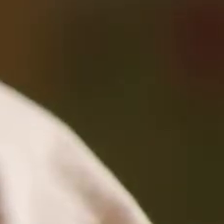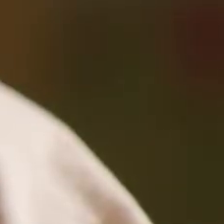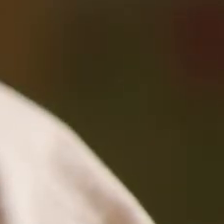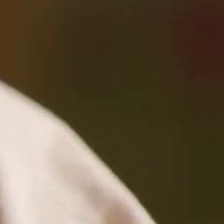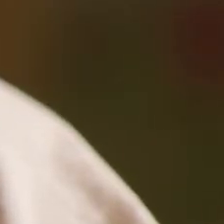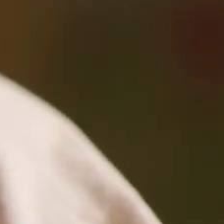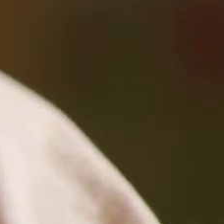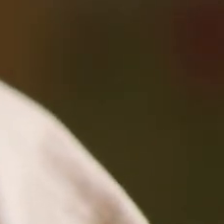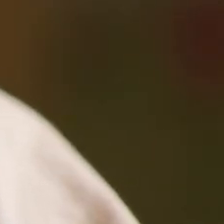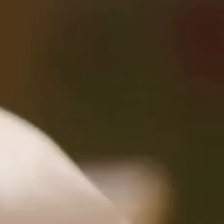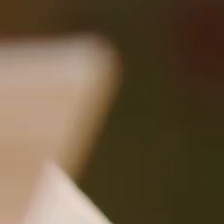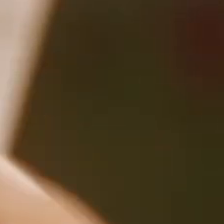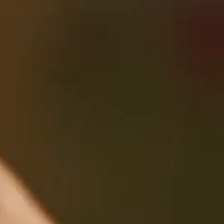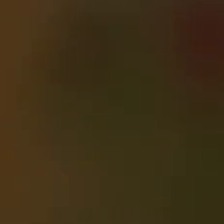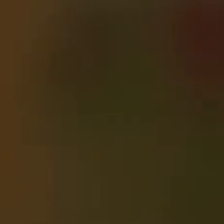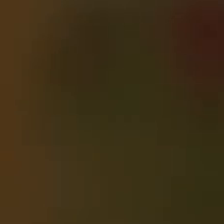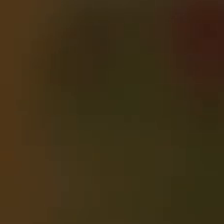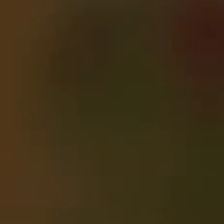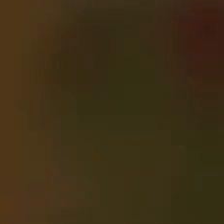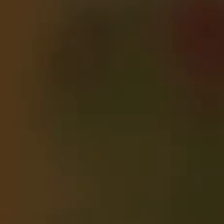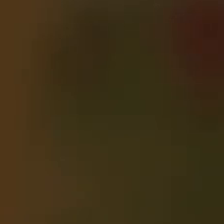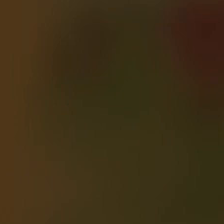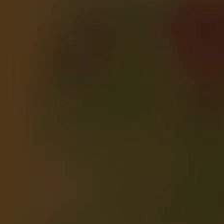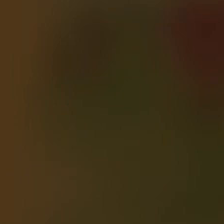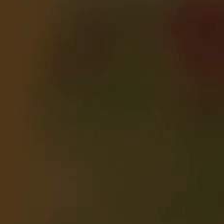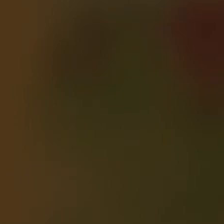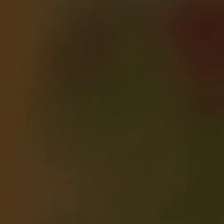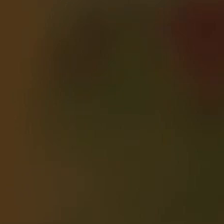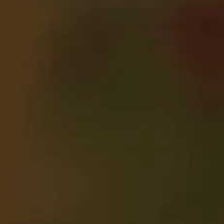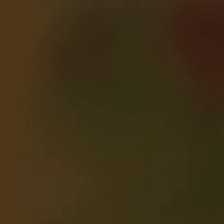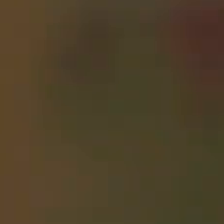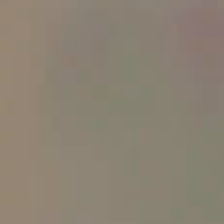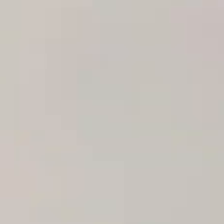Mari bersama junjung tinggi nilai kekeluargaan dan gotong royong.